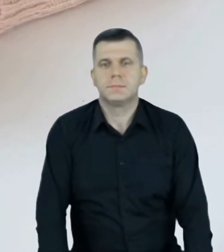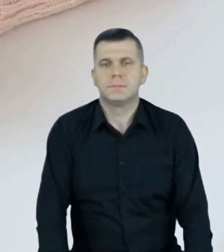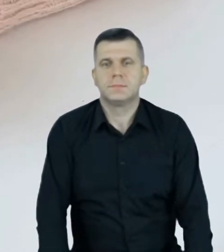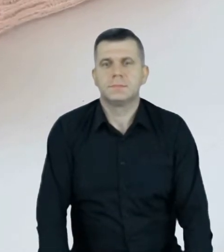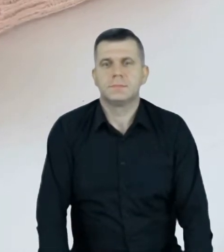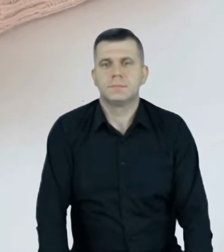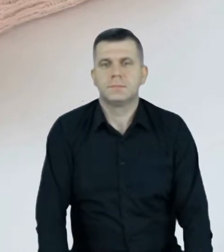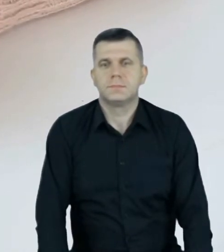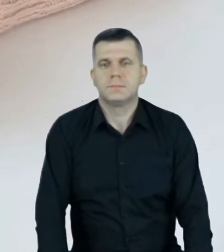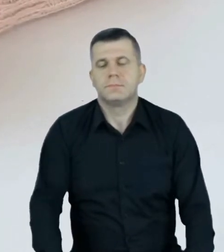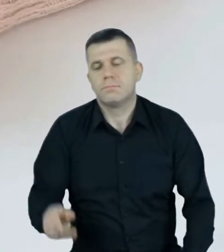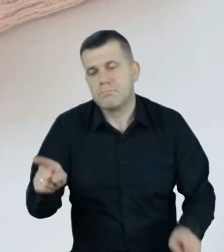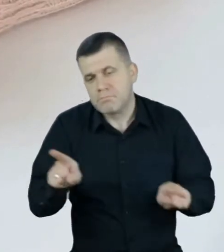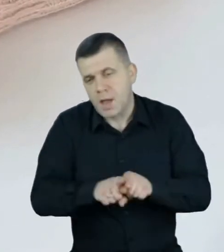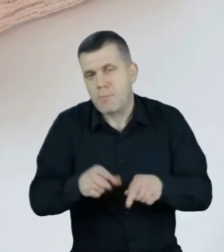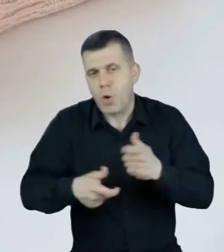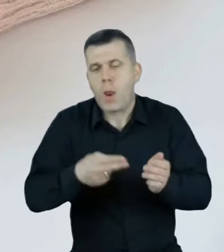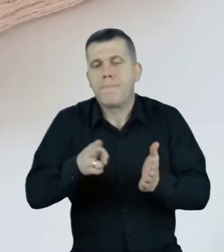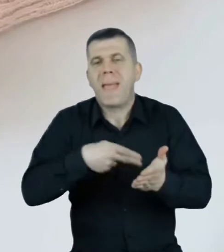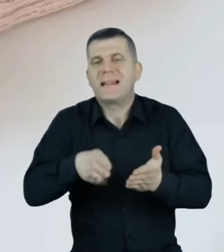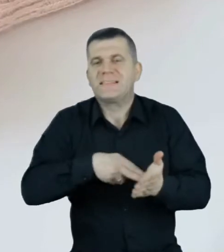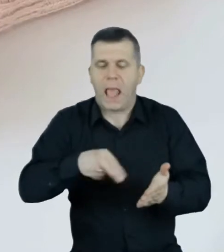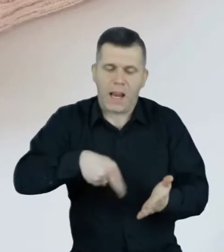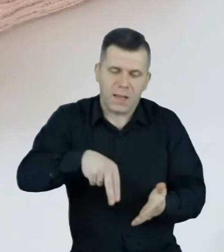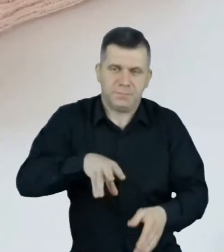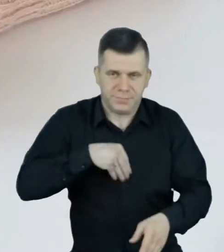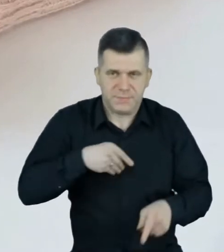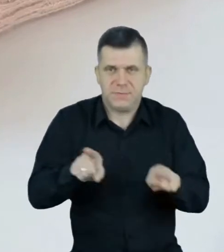można też użyć na przykład pędzelka